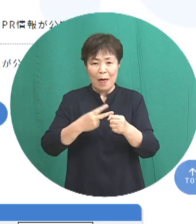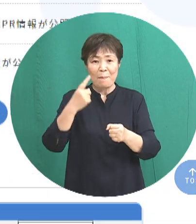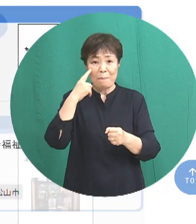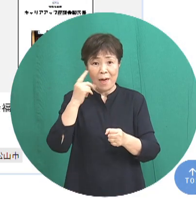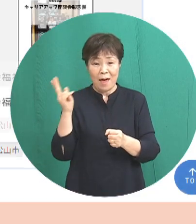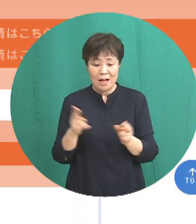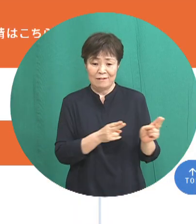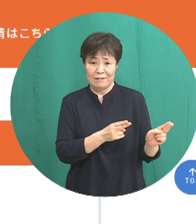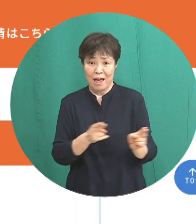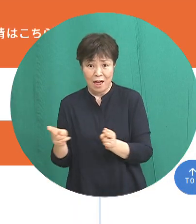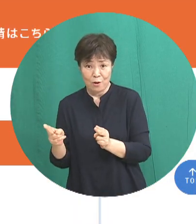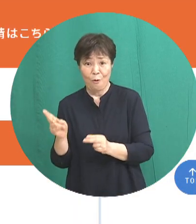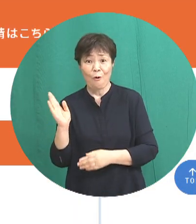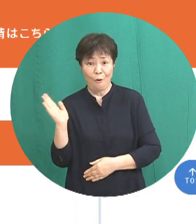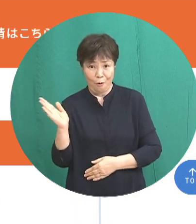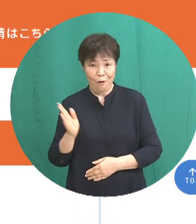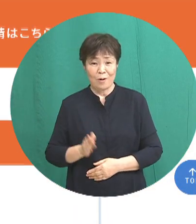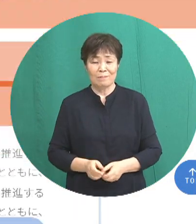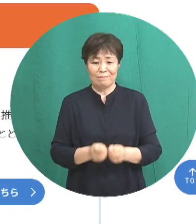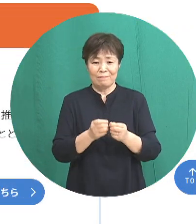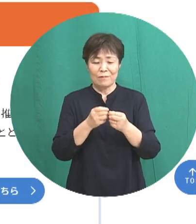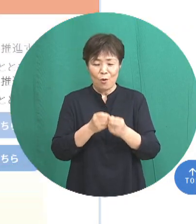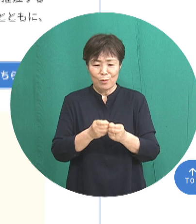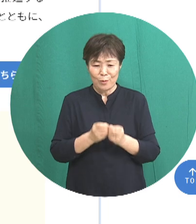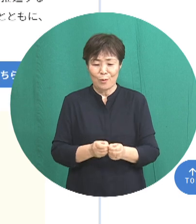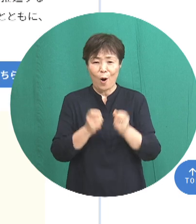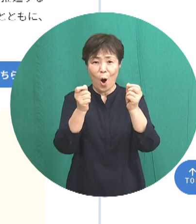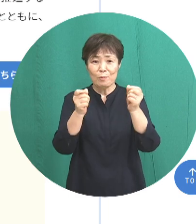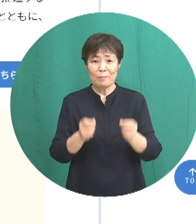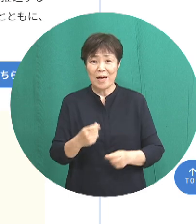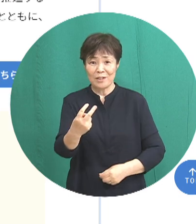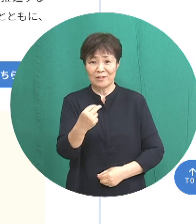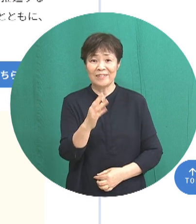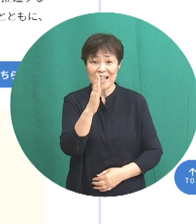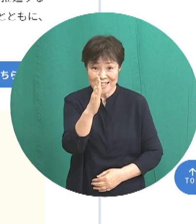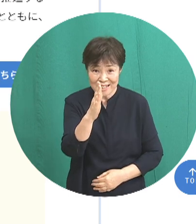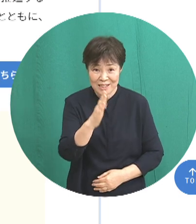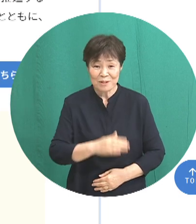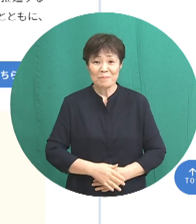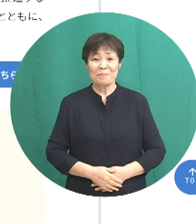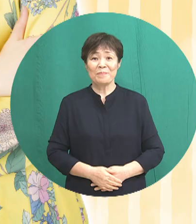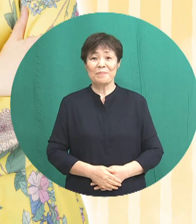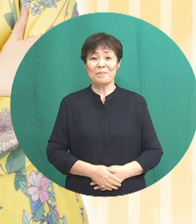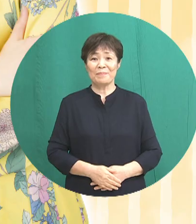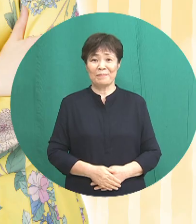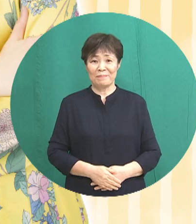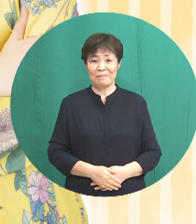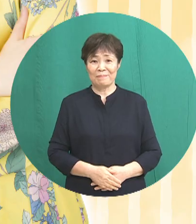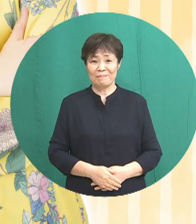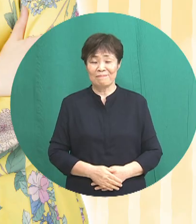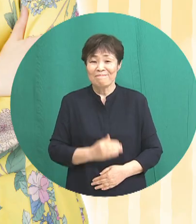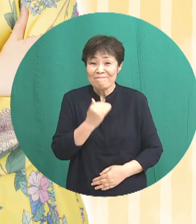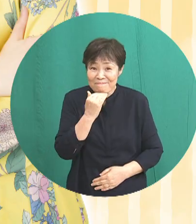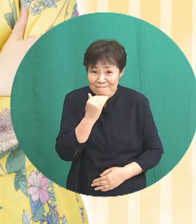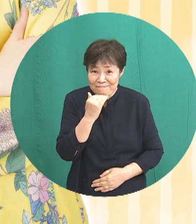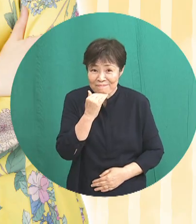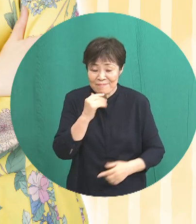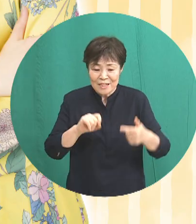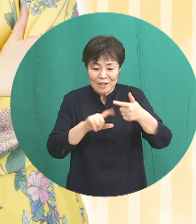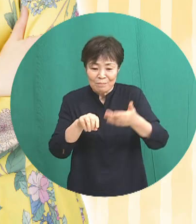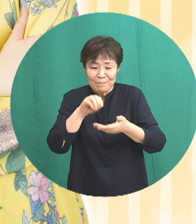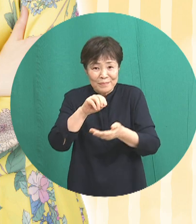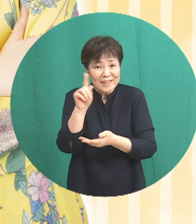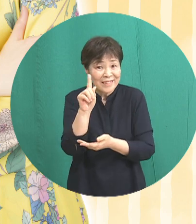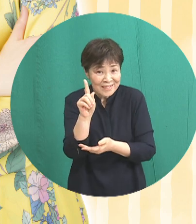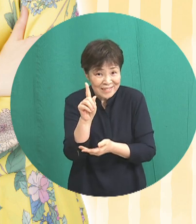えた姫ボスの認証制度、詳細はホームページをご覧ください。 お待ちかね、今月の